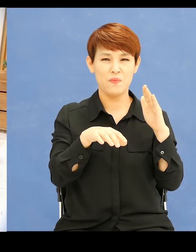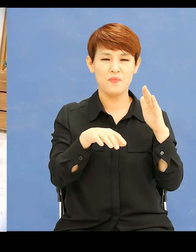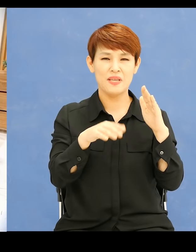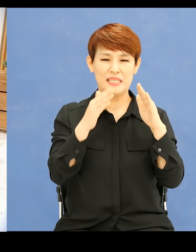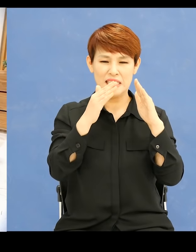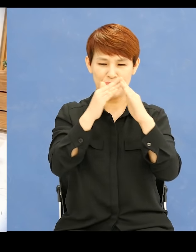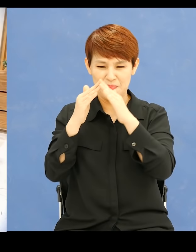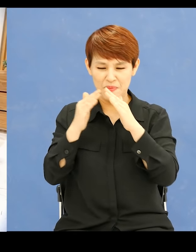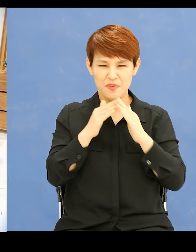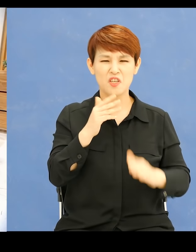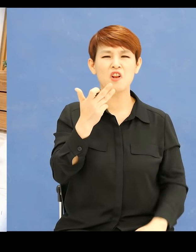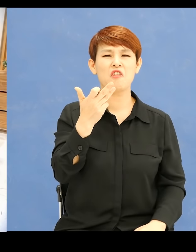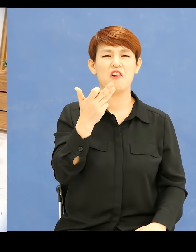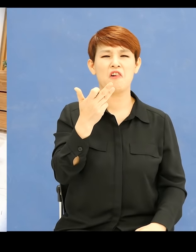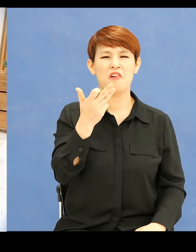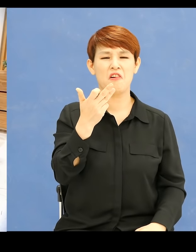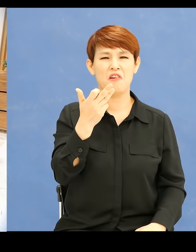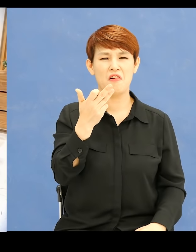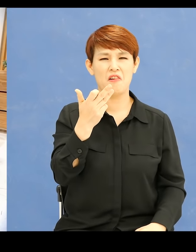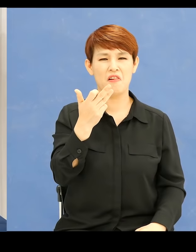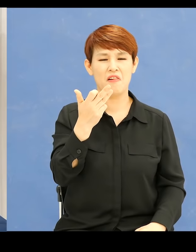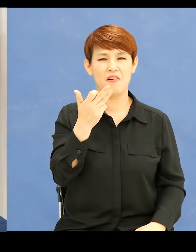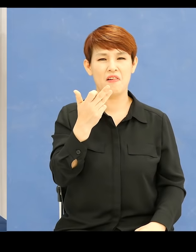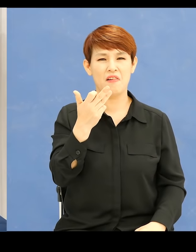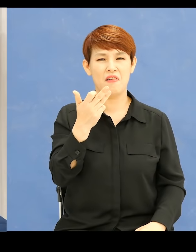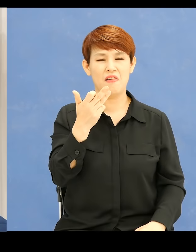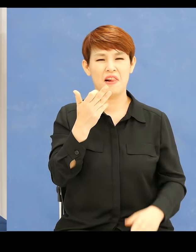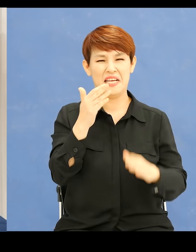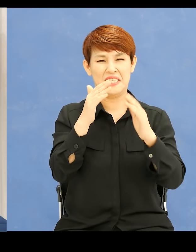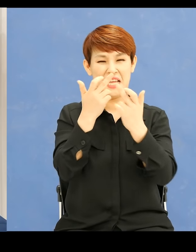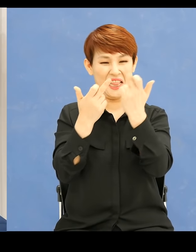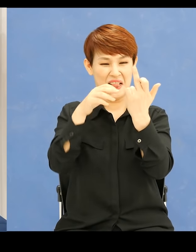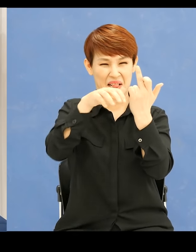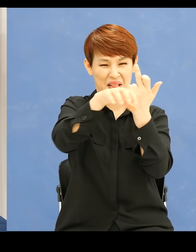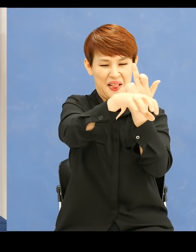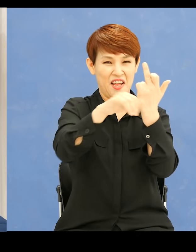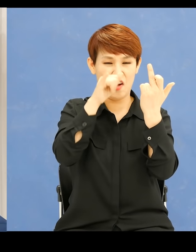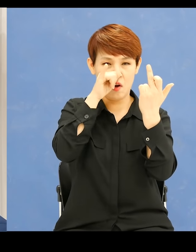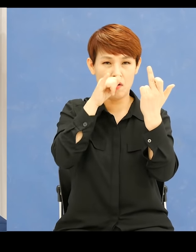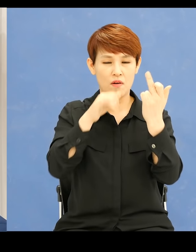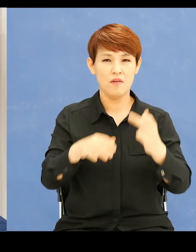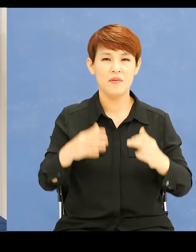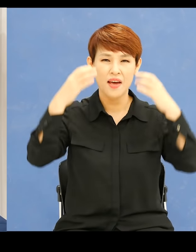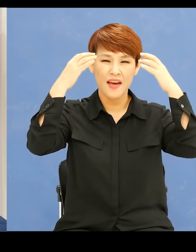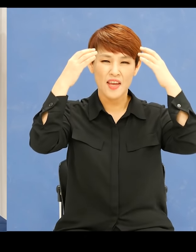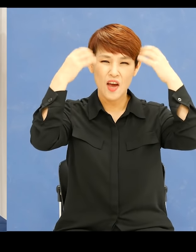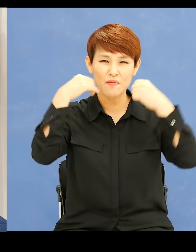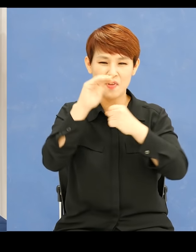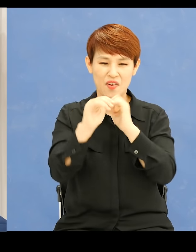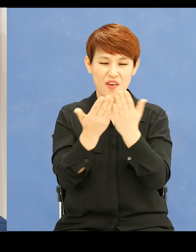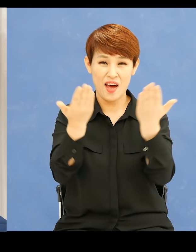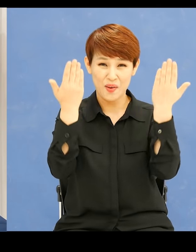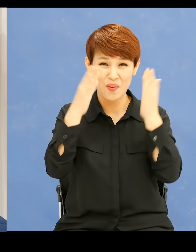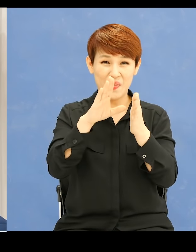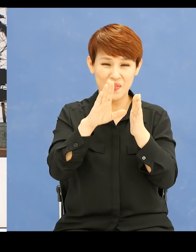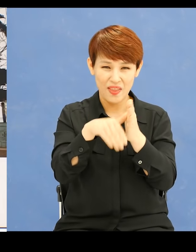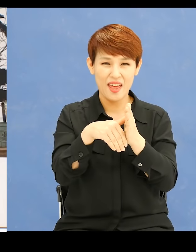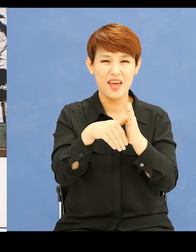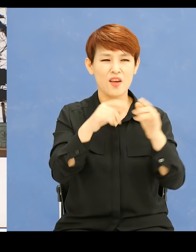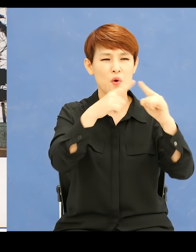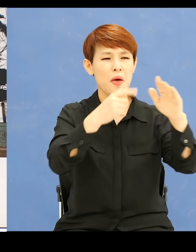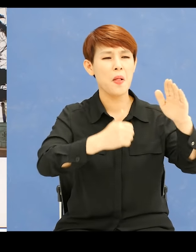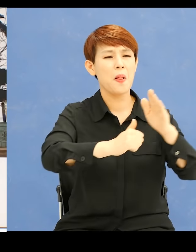있던 산골 같은 데죠. 예. 말하자면. 근데 이제 뭐 초등학교 때는 여름 성경학교 때 한 번씩 책받침 받으러 이제